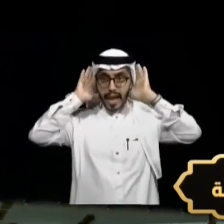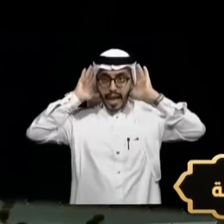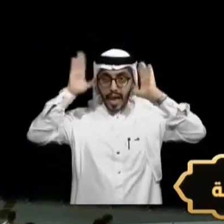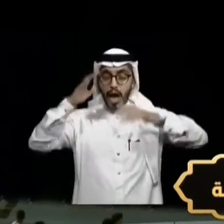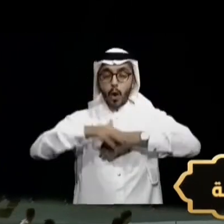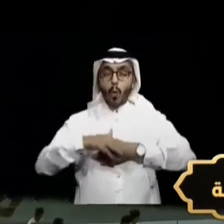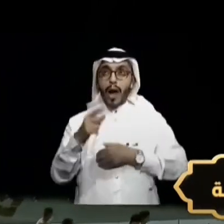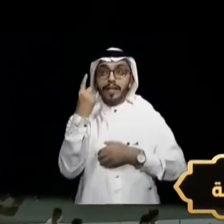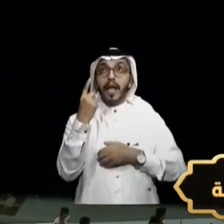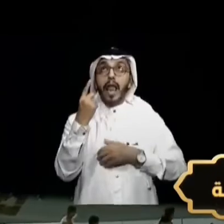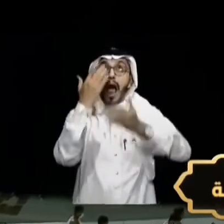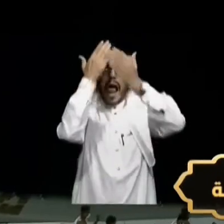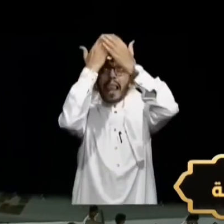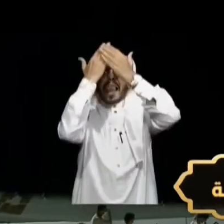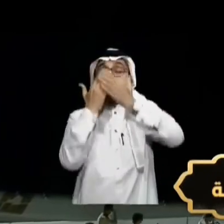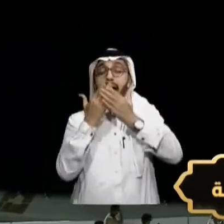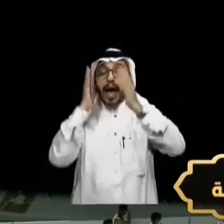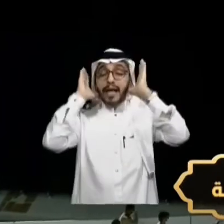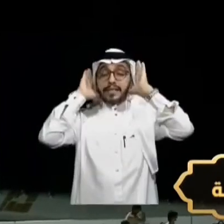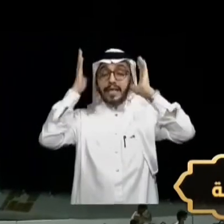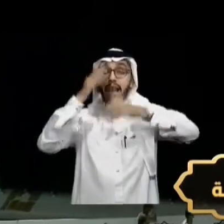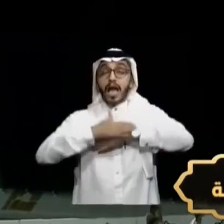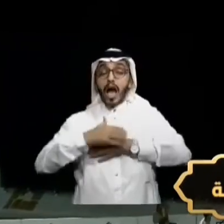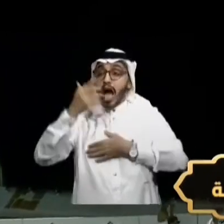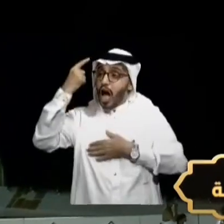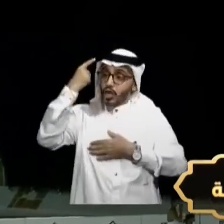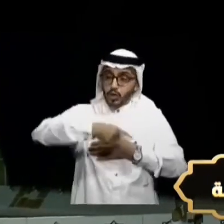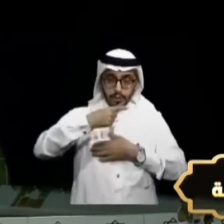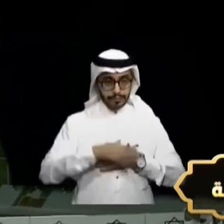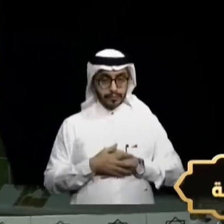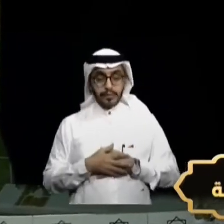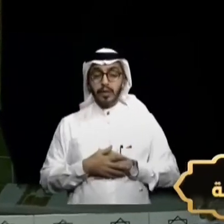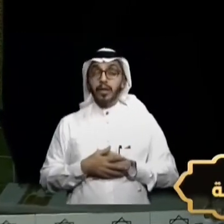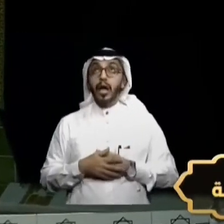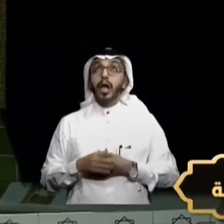صلاة صلى الله عليه بها عشرة.